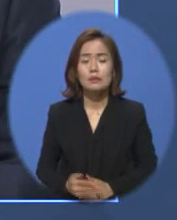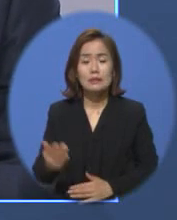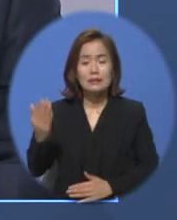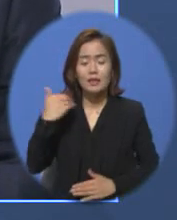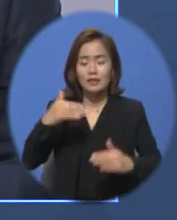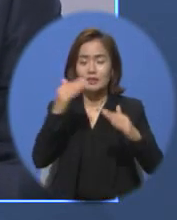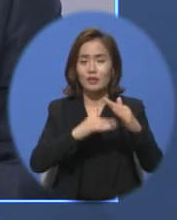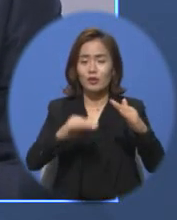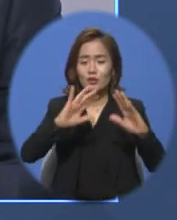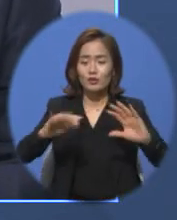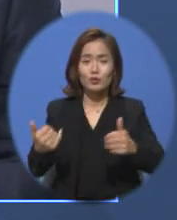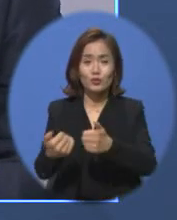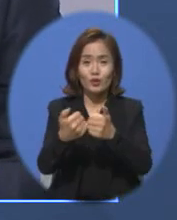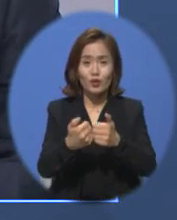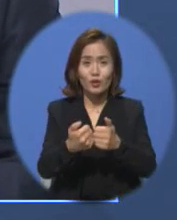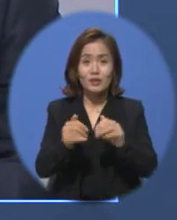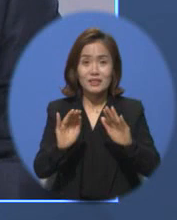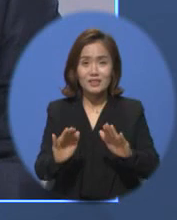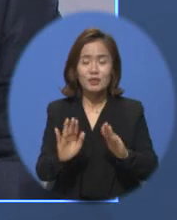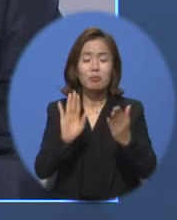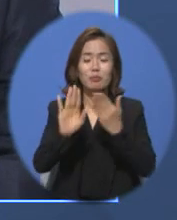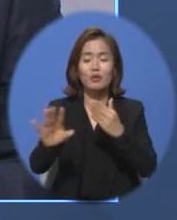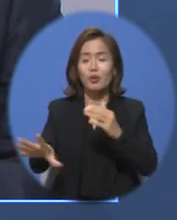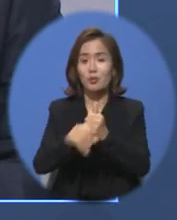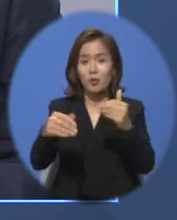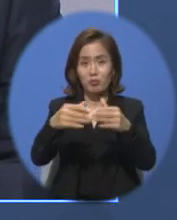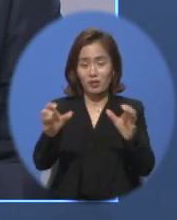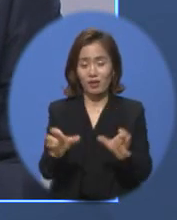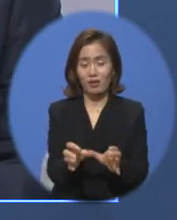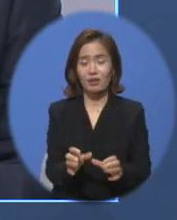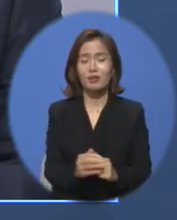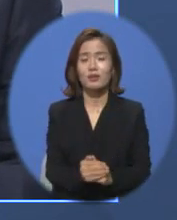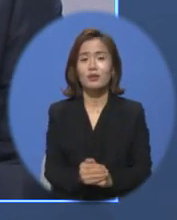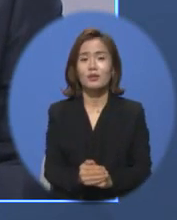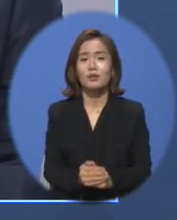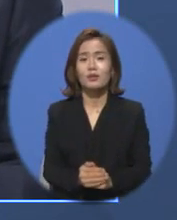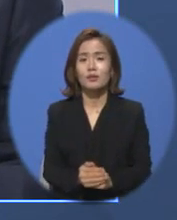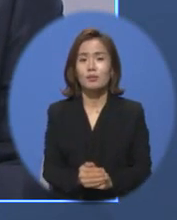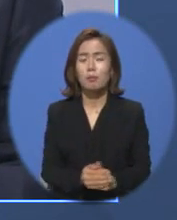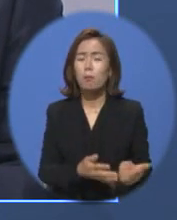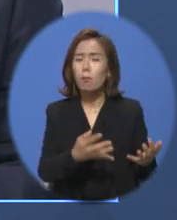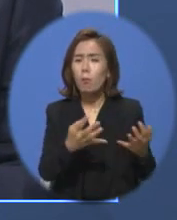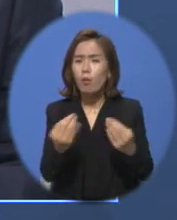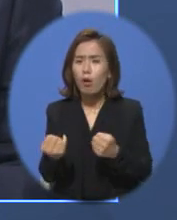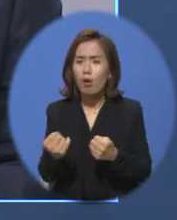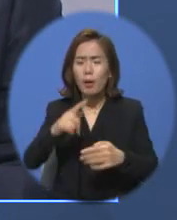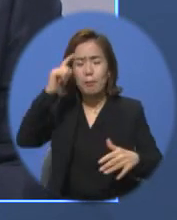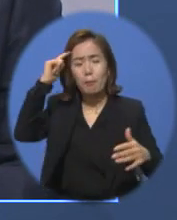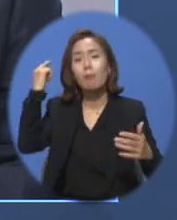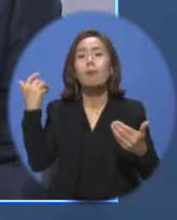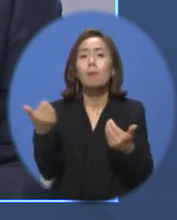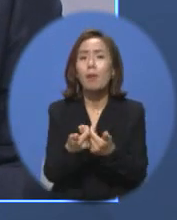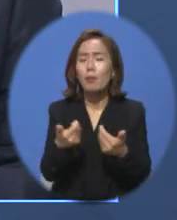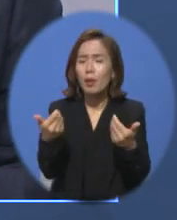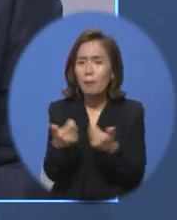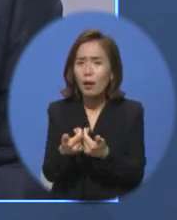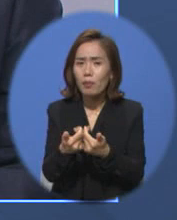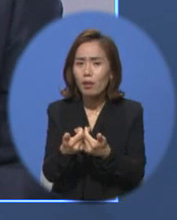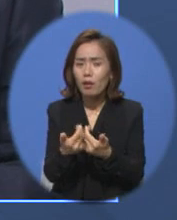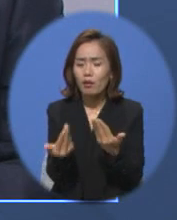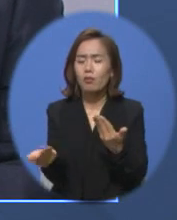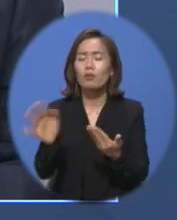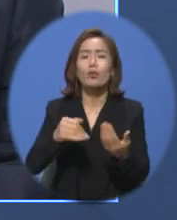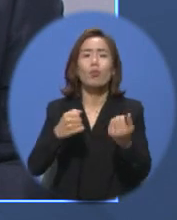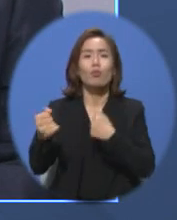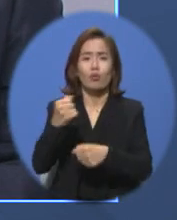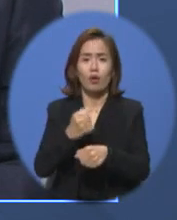자유 한국당(현미래통합 당)이의석을차지했습니다. 미래통합당